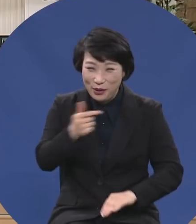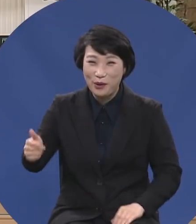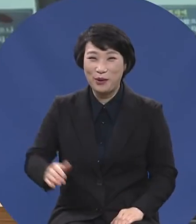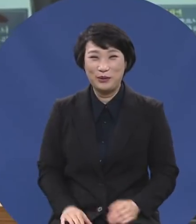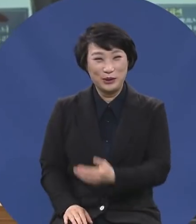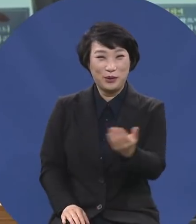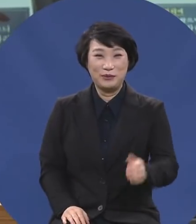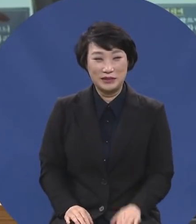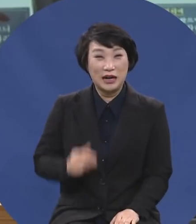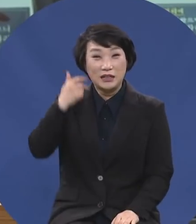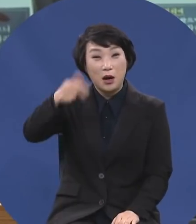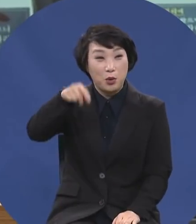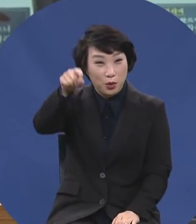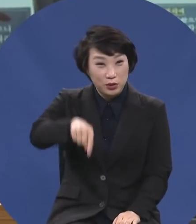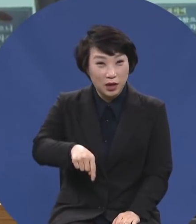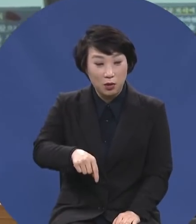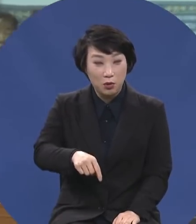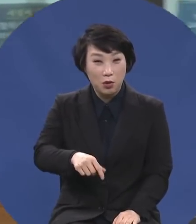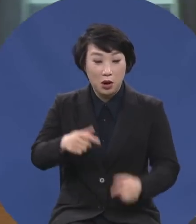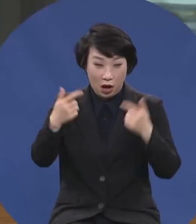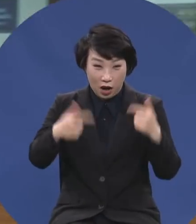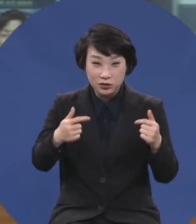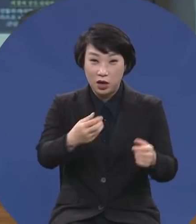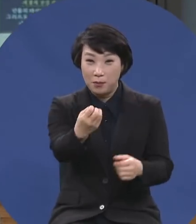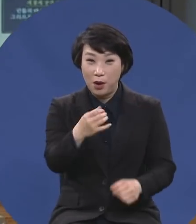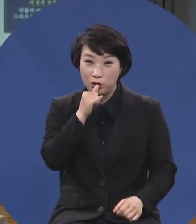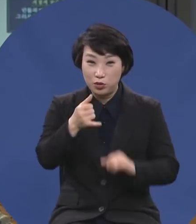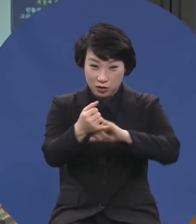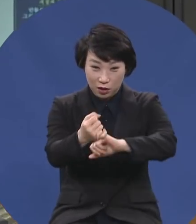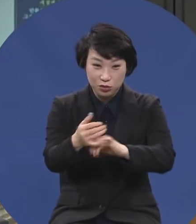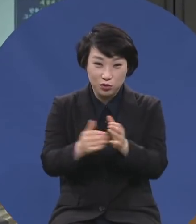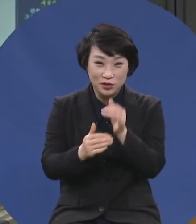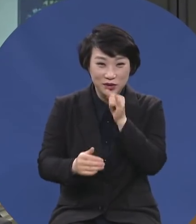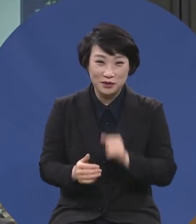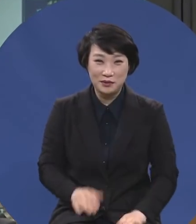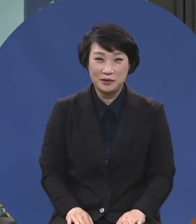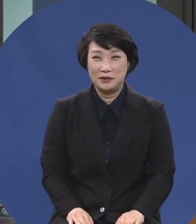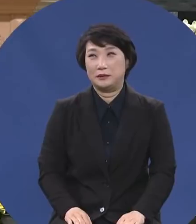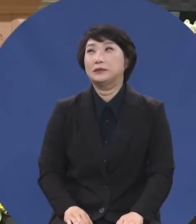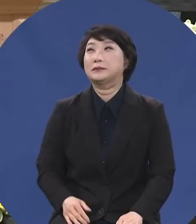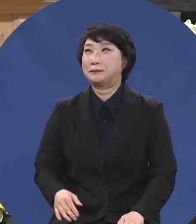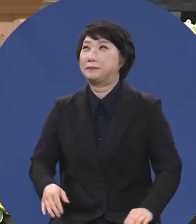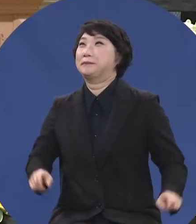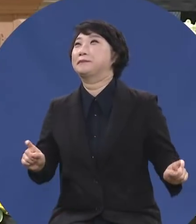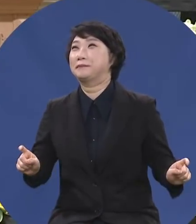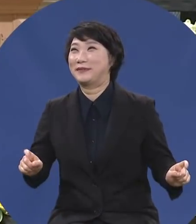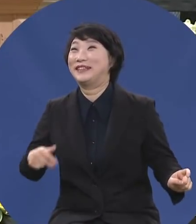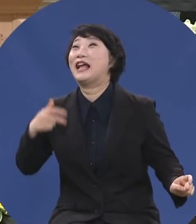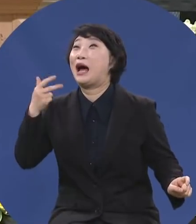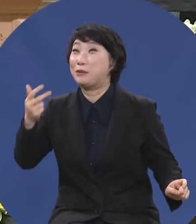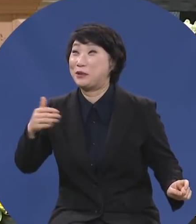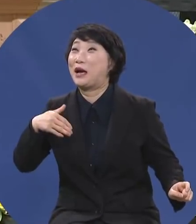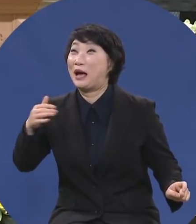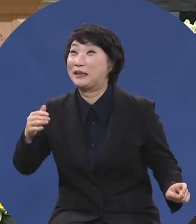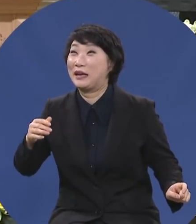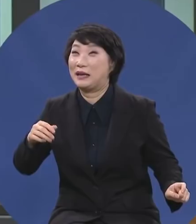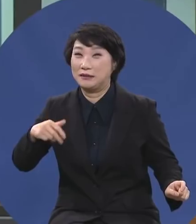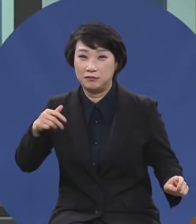아니 다음 주에 오신다고 밤낮 엉덩이만큼 빼. 다음 주에.